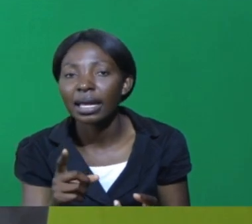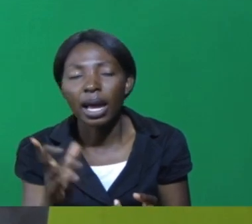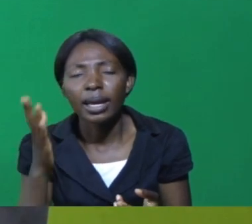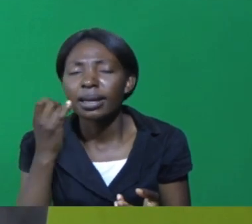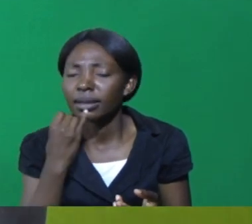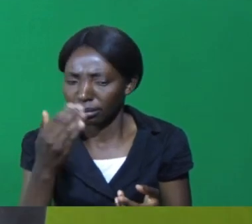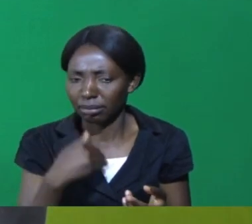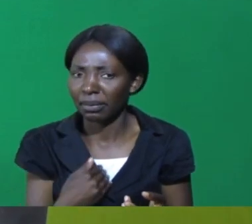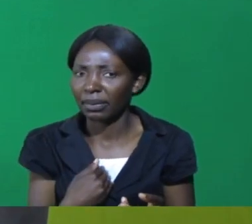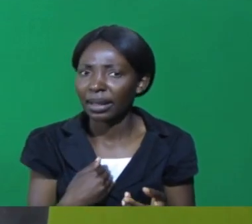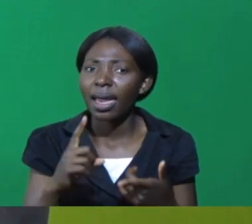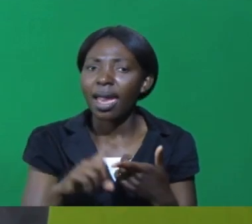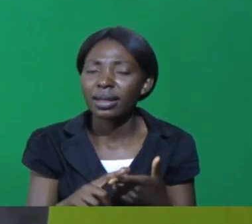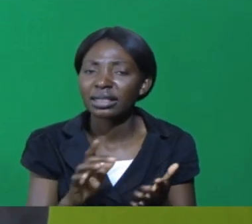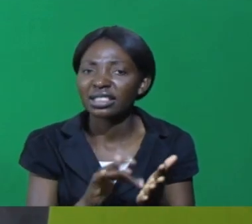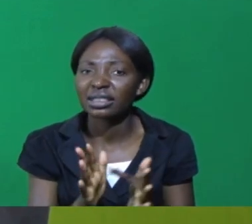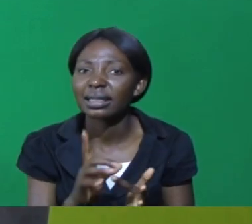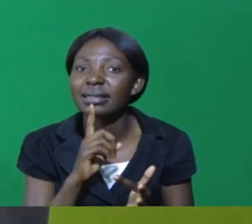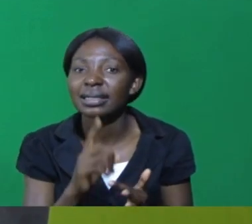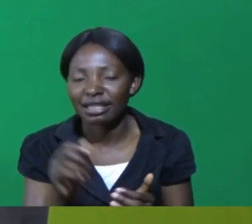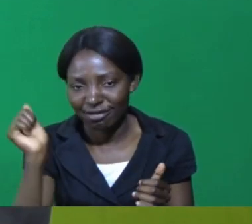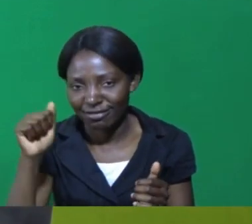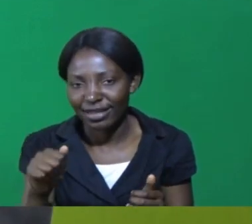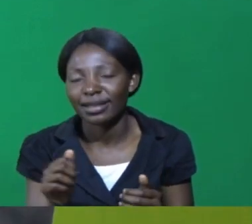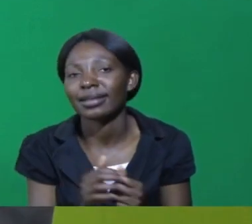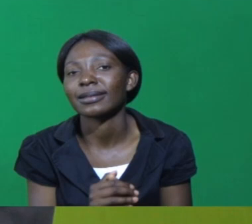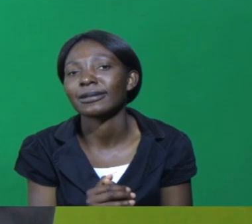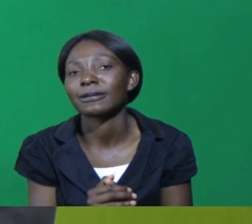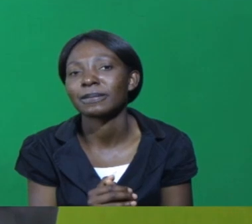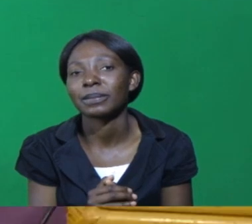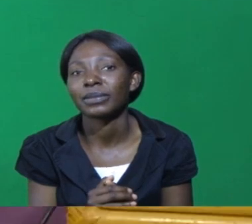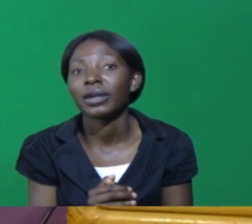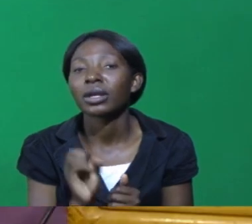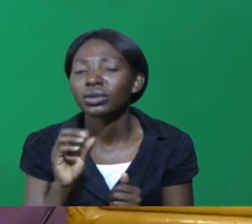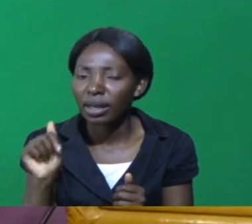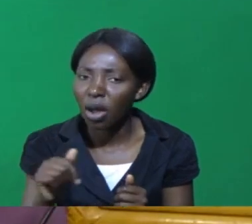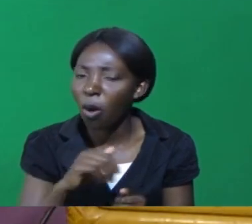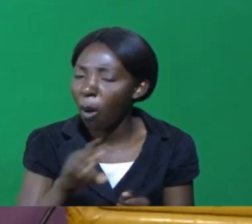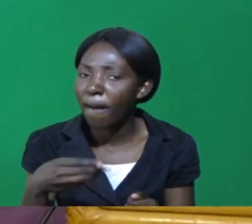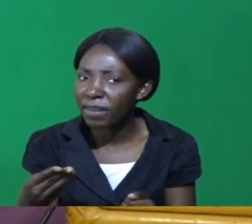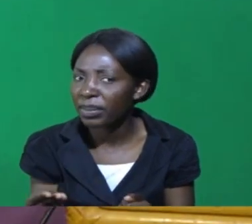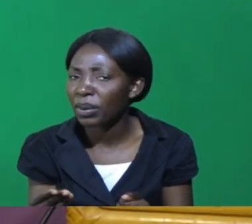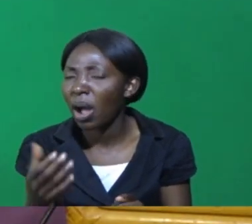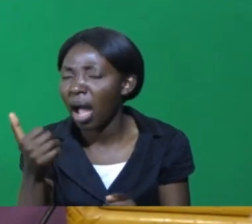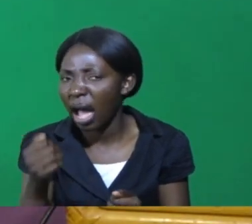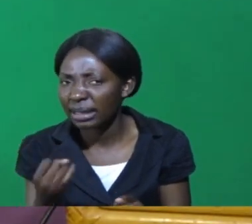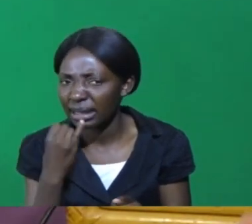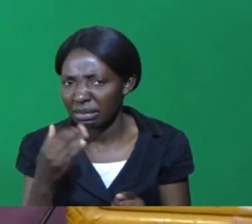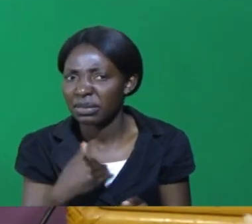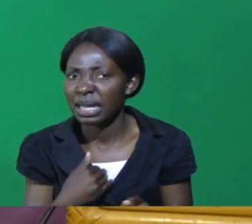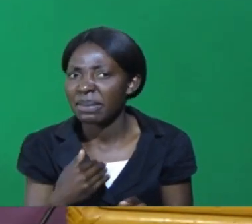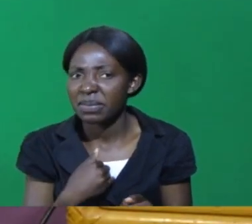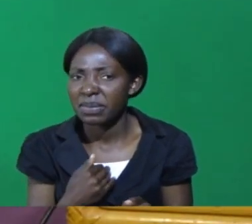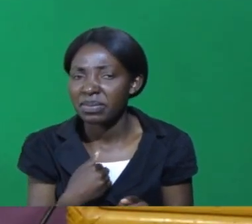Rabhi, ndini here? Akati kwaari, ndizvo zvawataura. Saka pachitenderano achibvunzana kuti